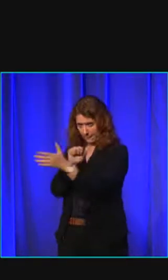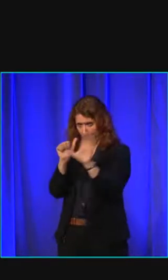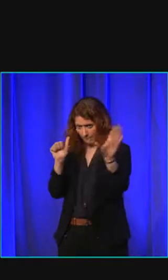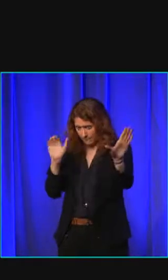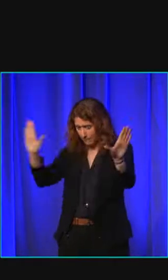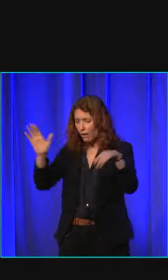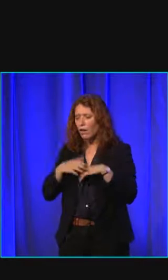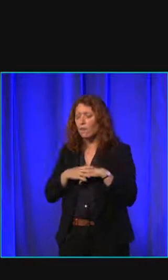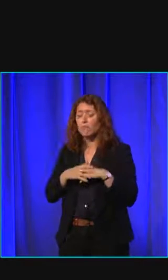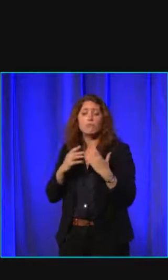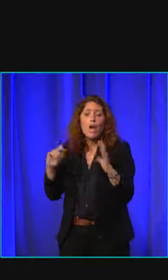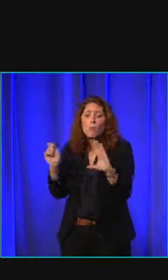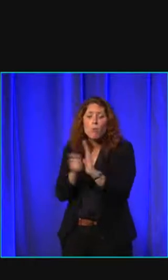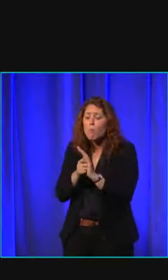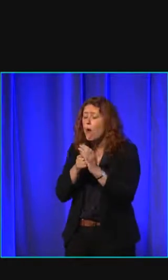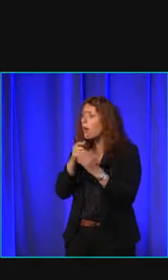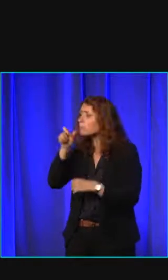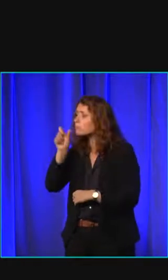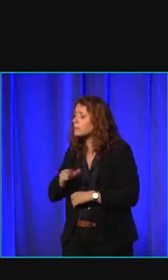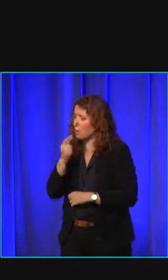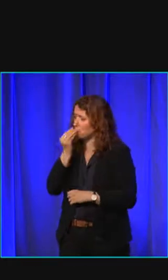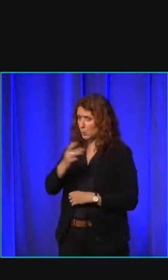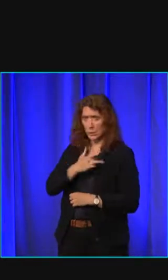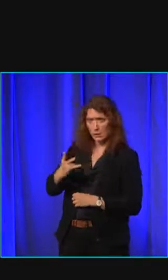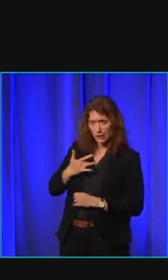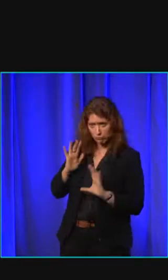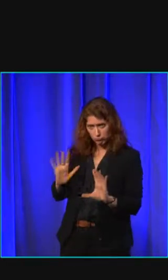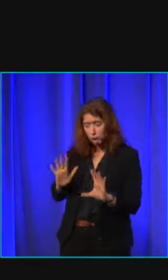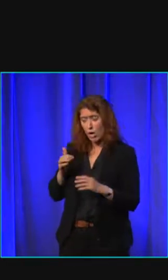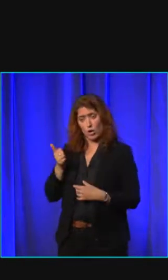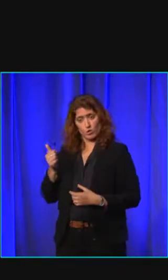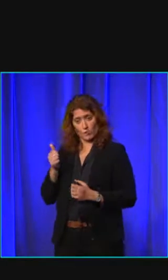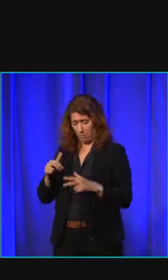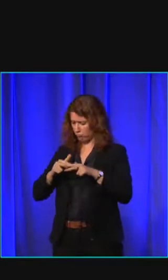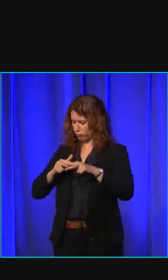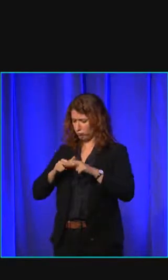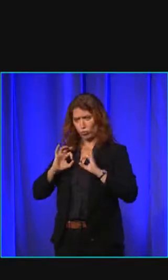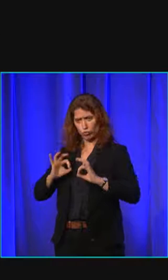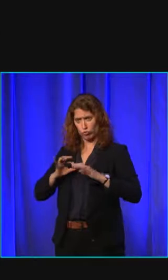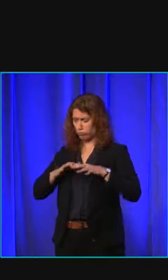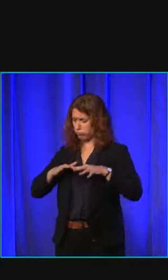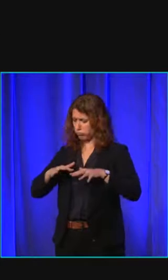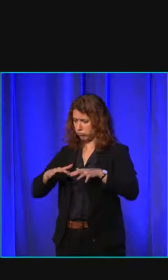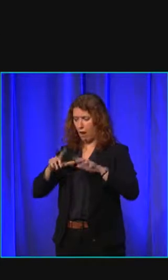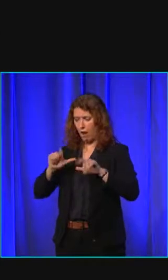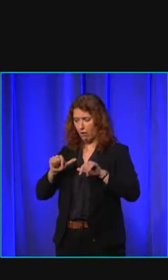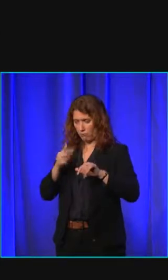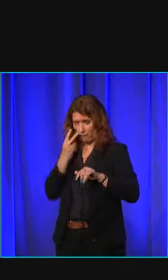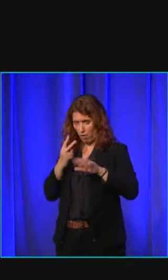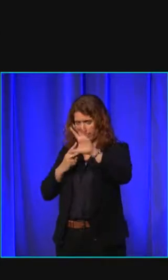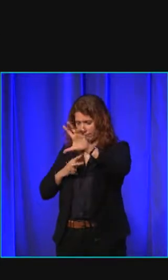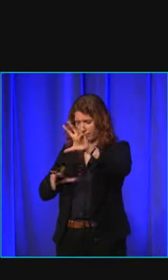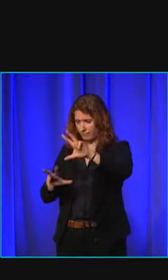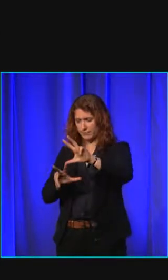T, l'individu sain, il a ses systèmes, ses connexions neuronales, une ici et une là.